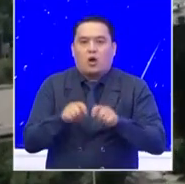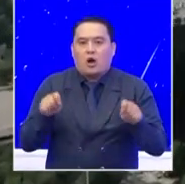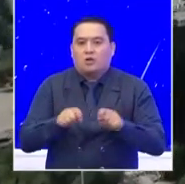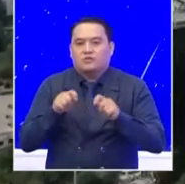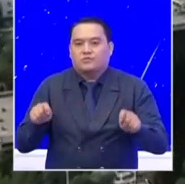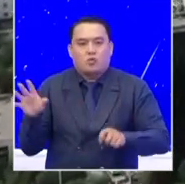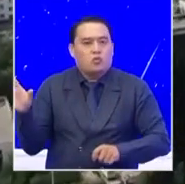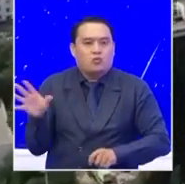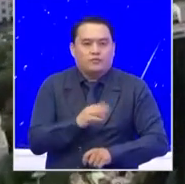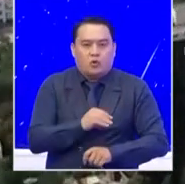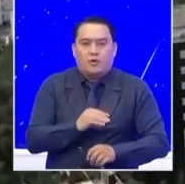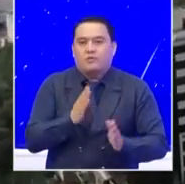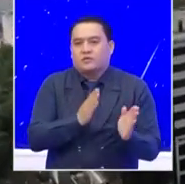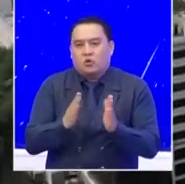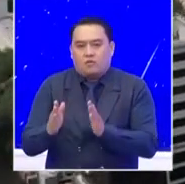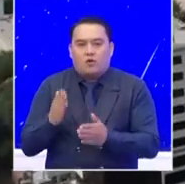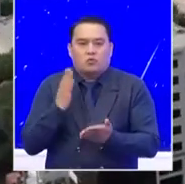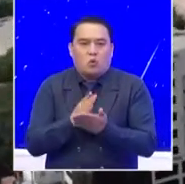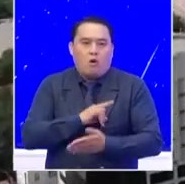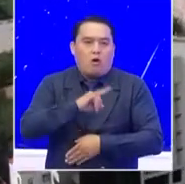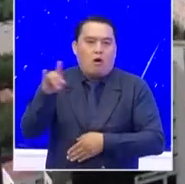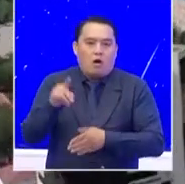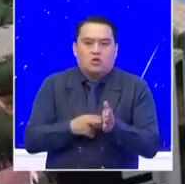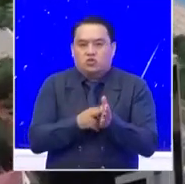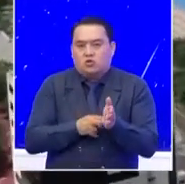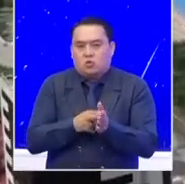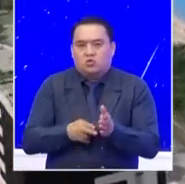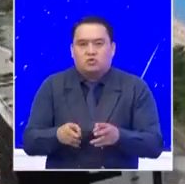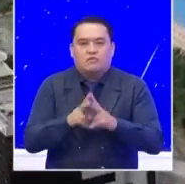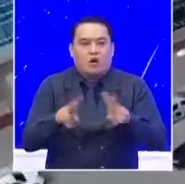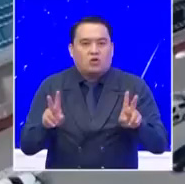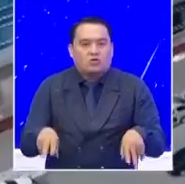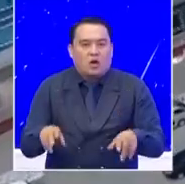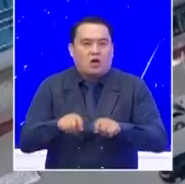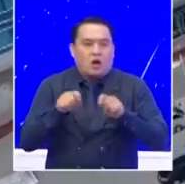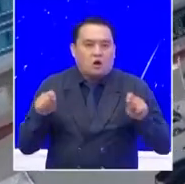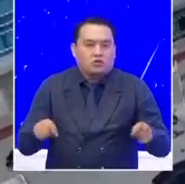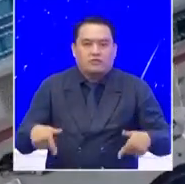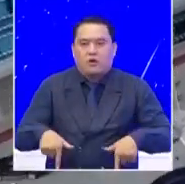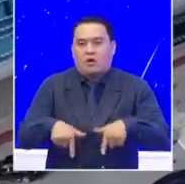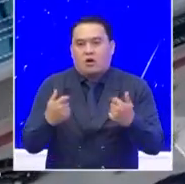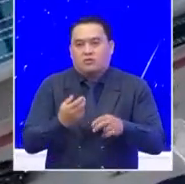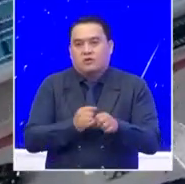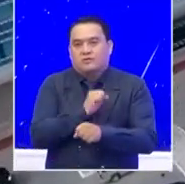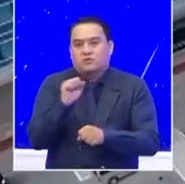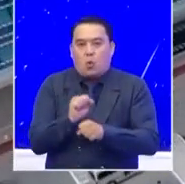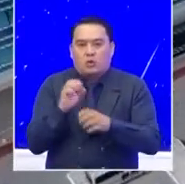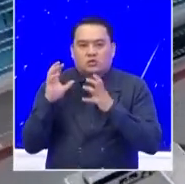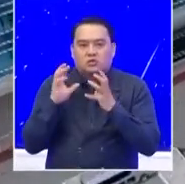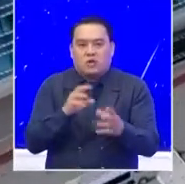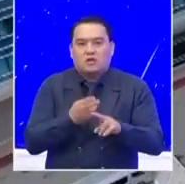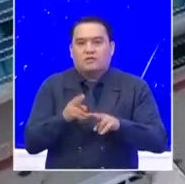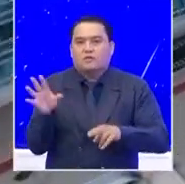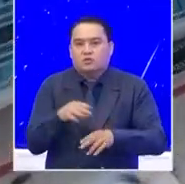форм собственности в штатном режиме. Начинают функционировать аэропорт, железнодорожный вокзал и автостанции. Об этом говорится